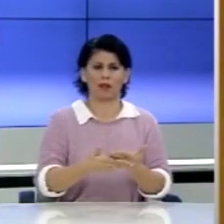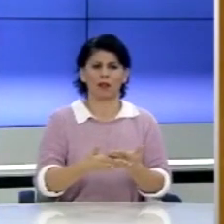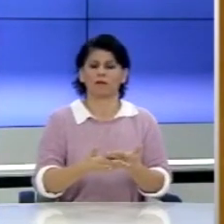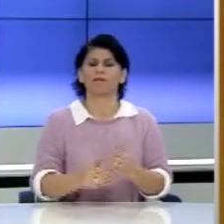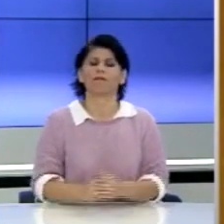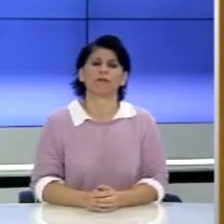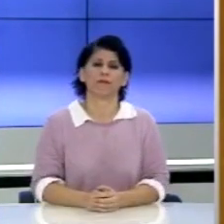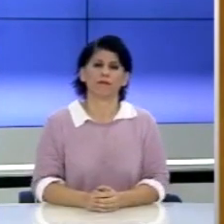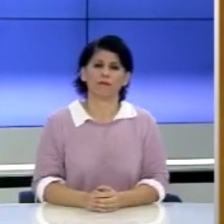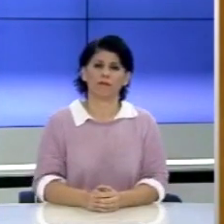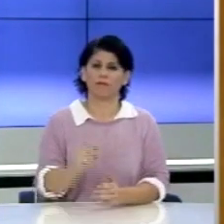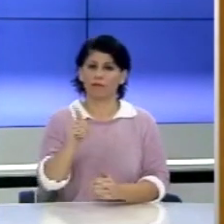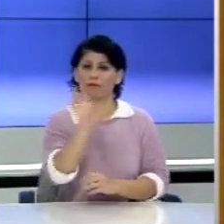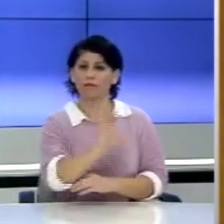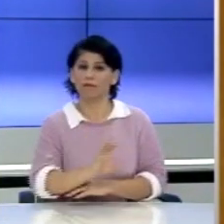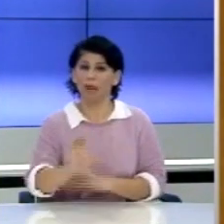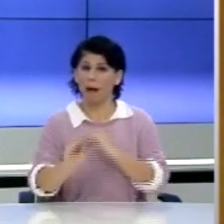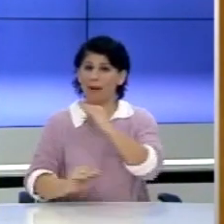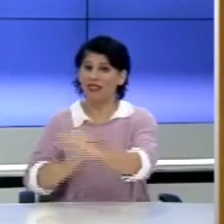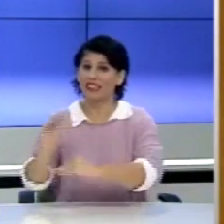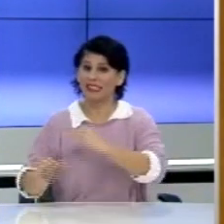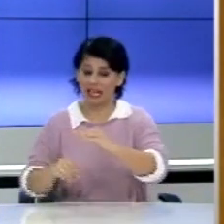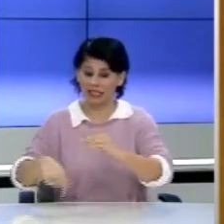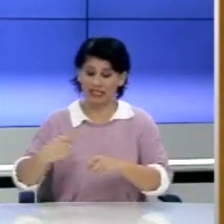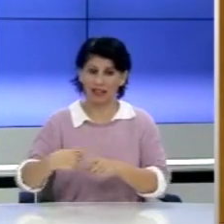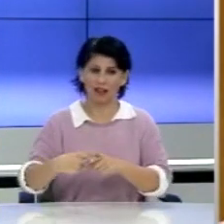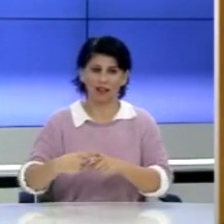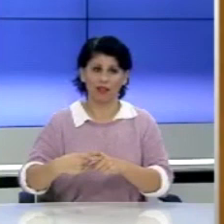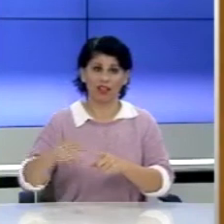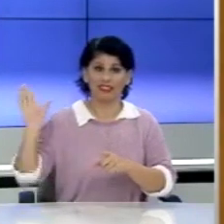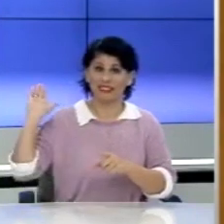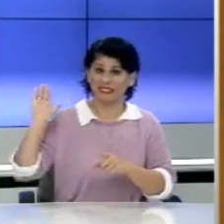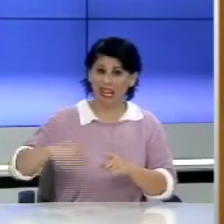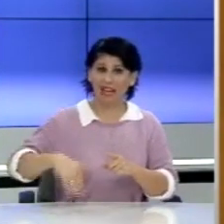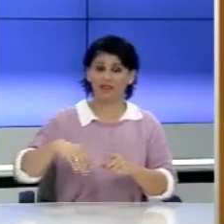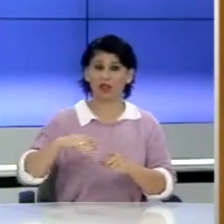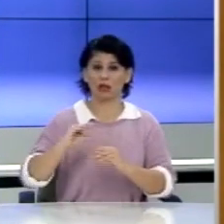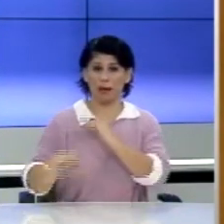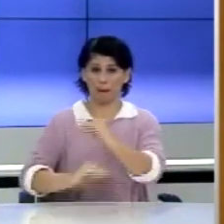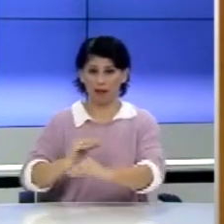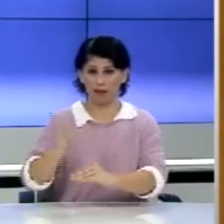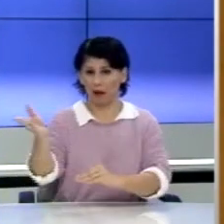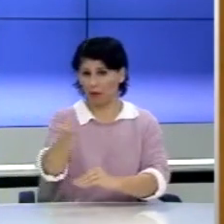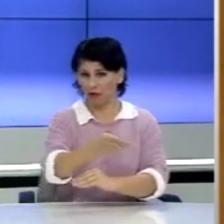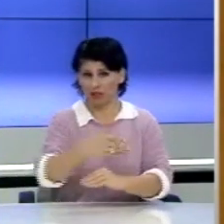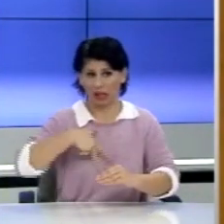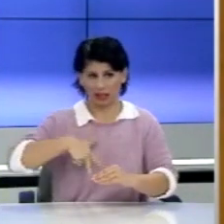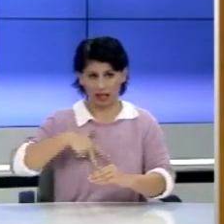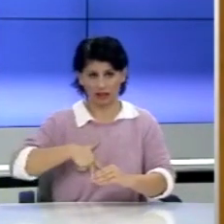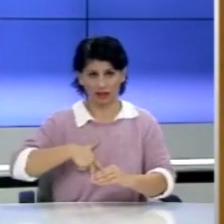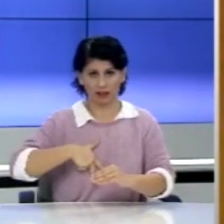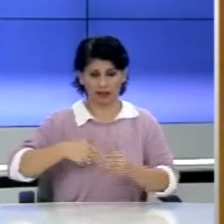Αραβικά Εμιράτα προς αναζήτηση επενδυτών, ο τελευταίος επενδυτής από αυτές τις χώρες